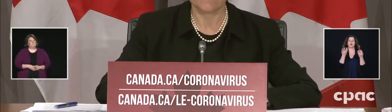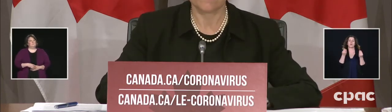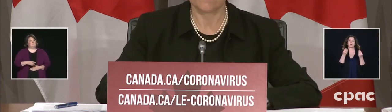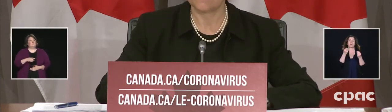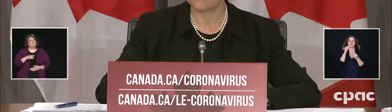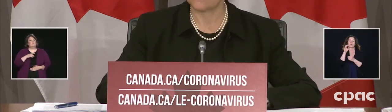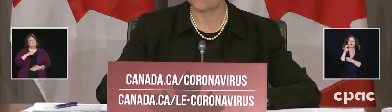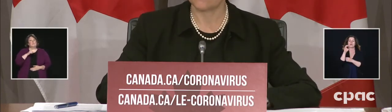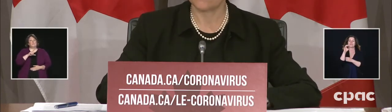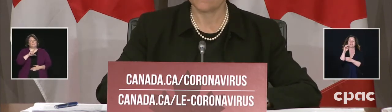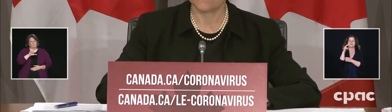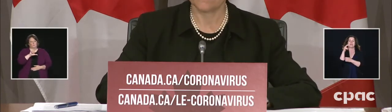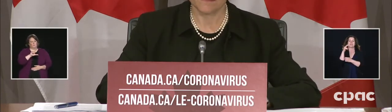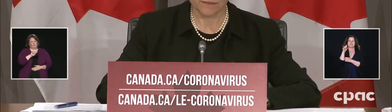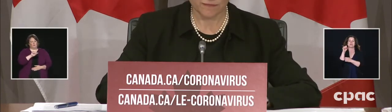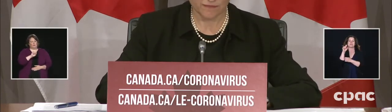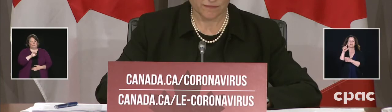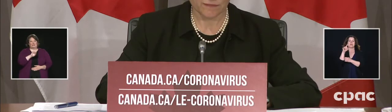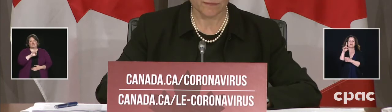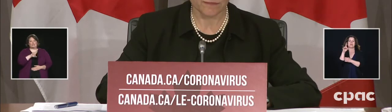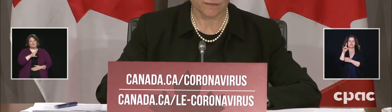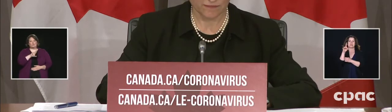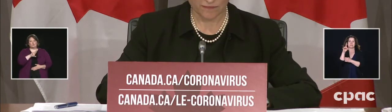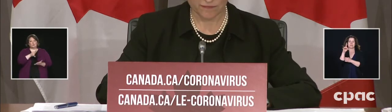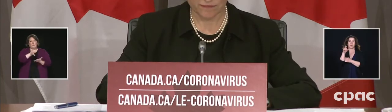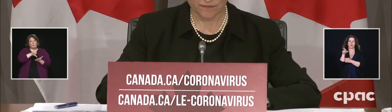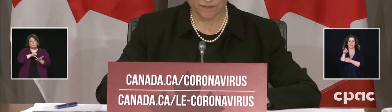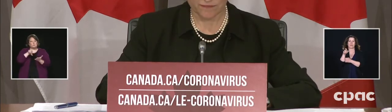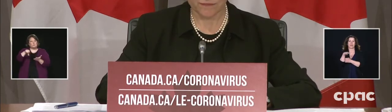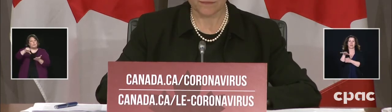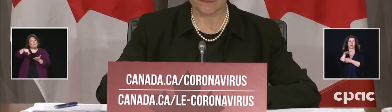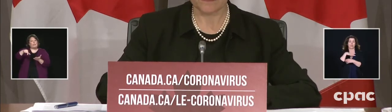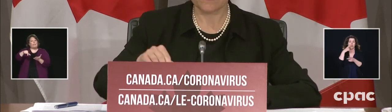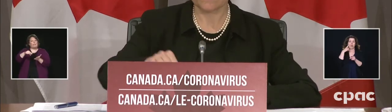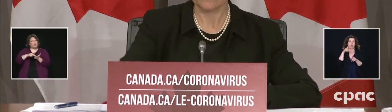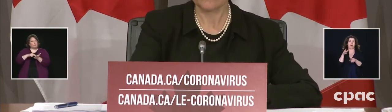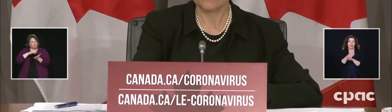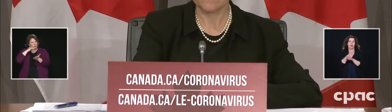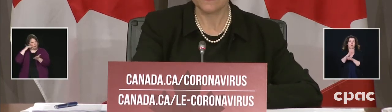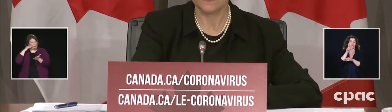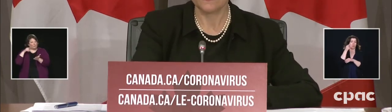conclu entre le gouvernement fédéral et la province de Québec?